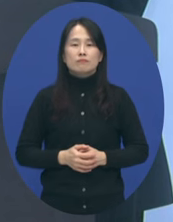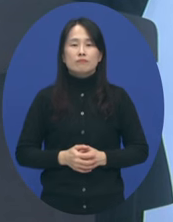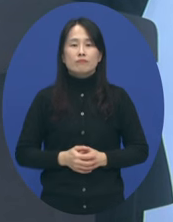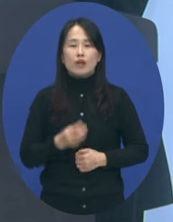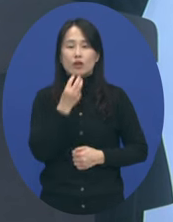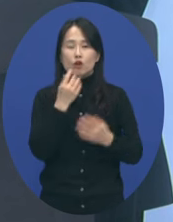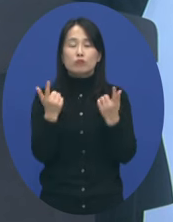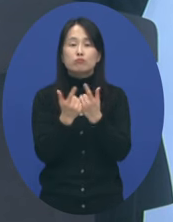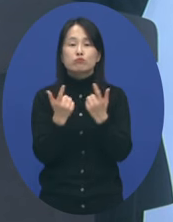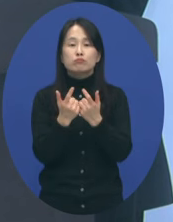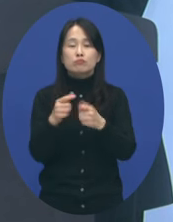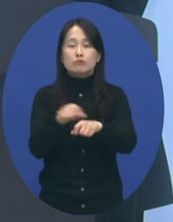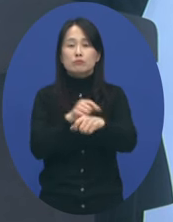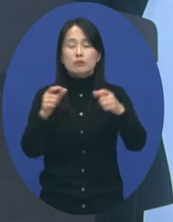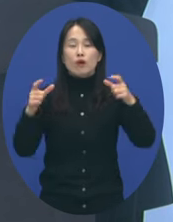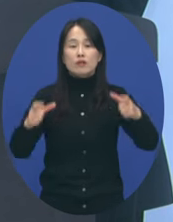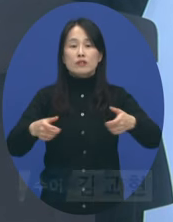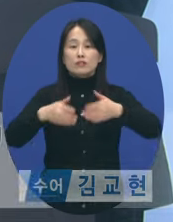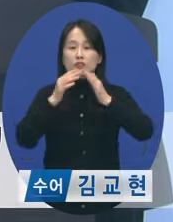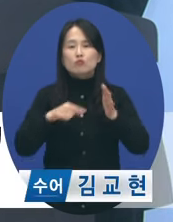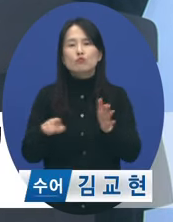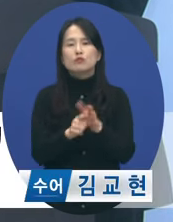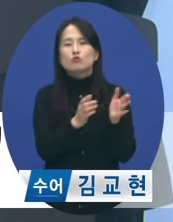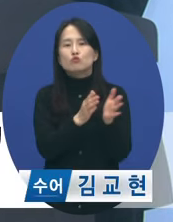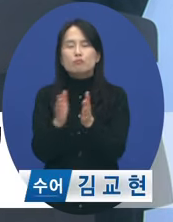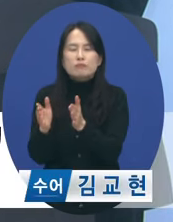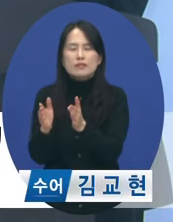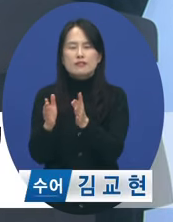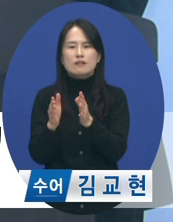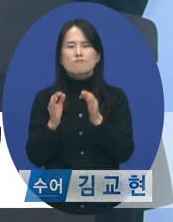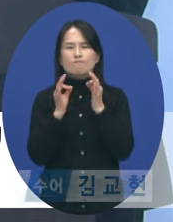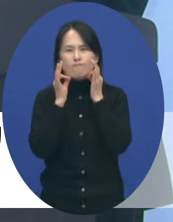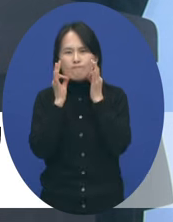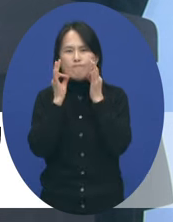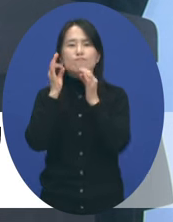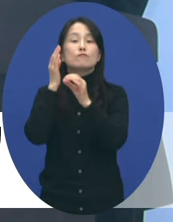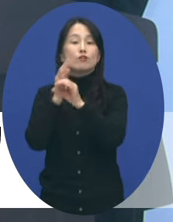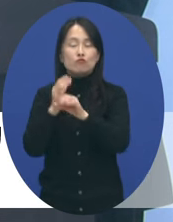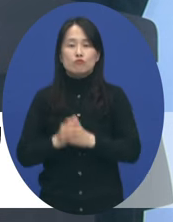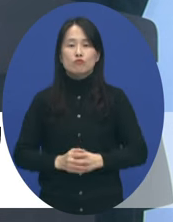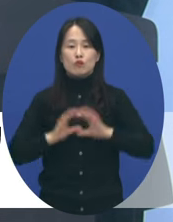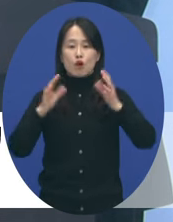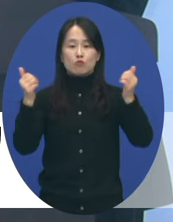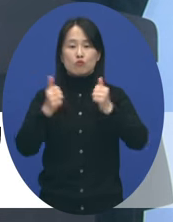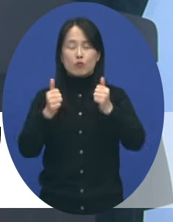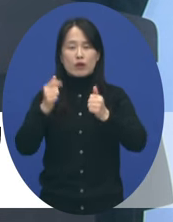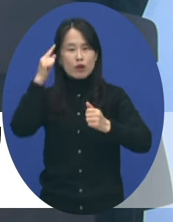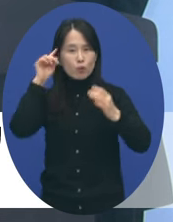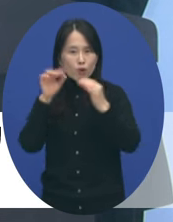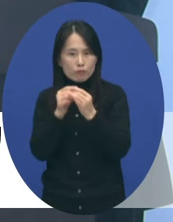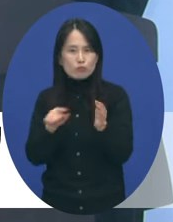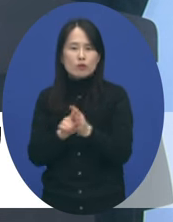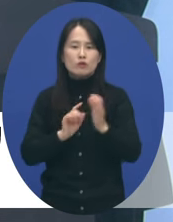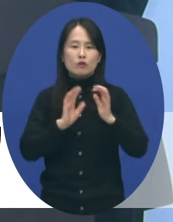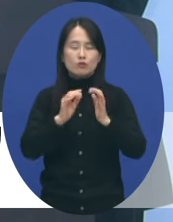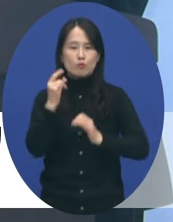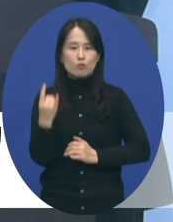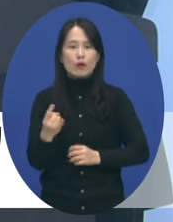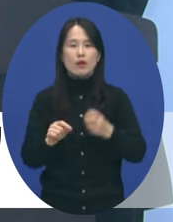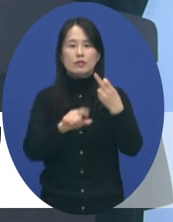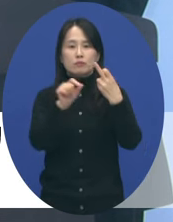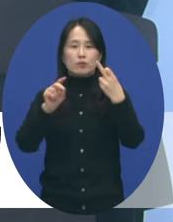경기북부 특별 자치도 설치를 위한 준비가 결실을 향해가고 있습니다 국회차원의 공감대를 얻기 위한 국회 토론회가 12일